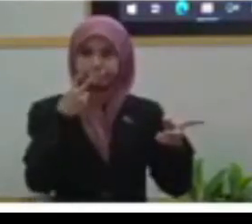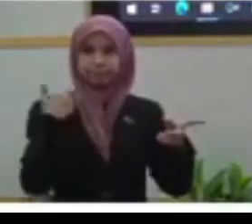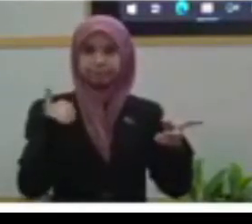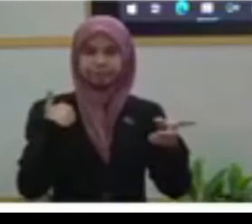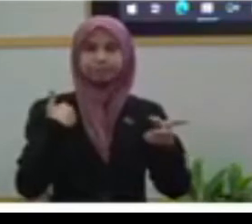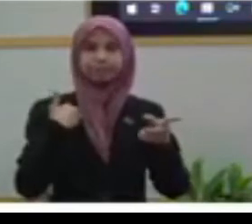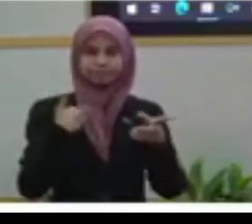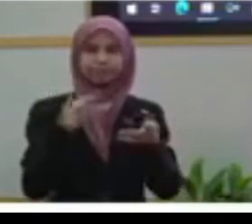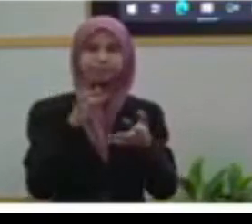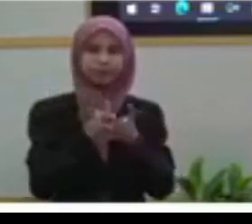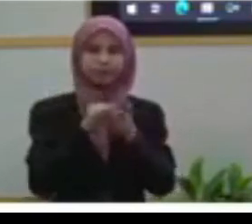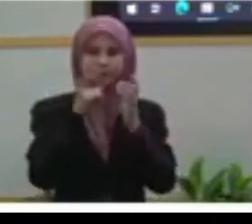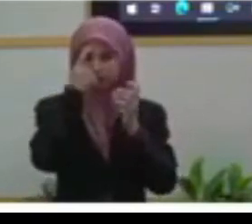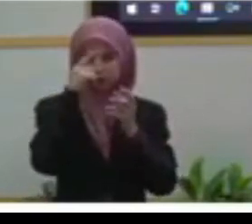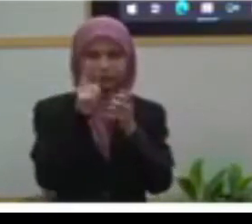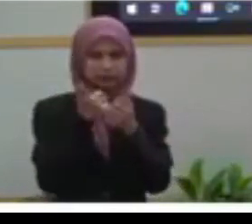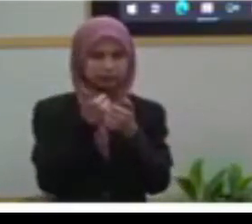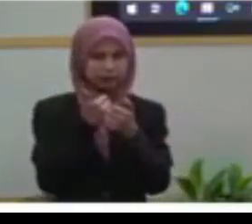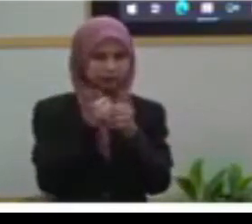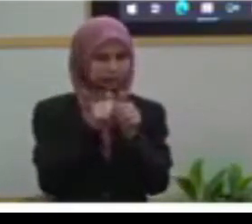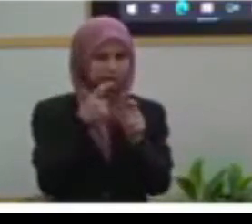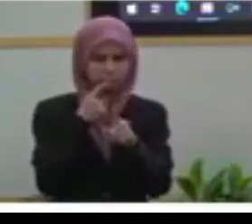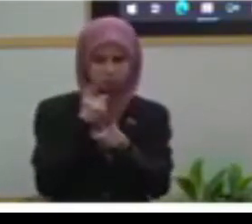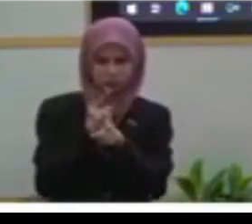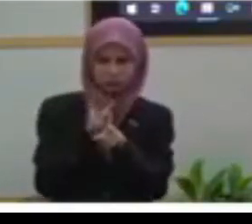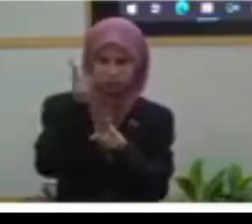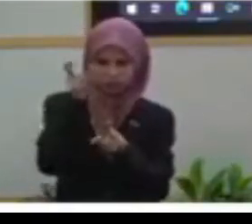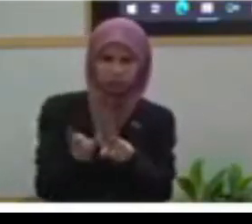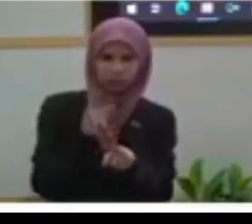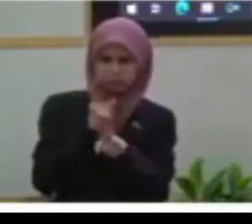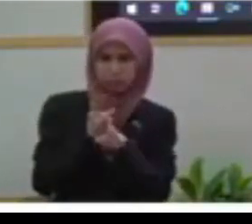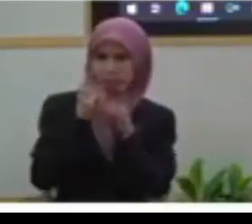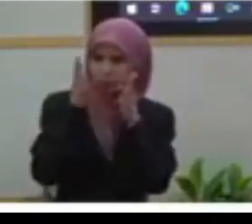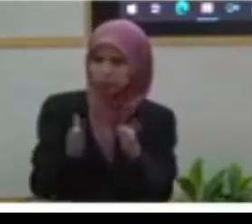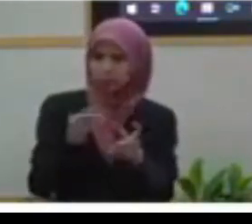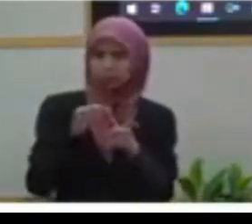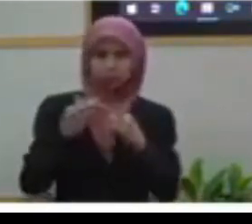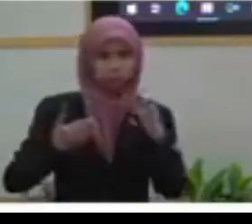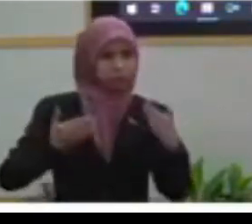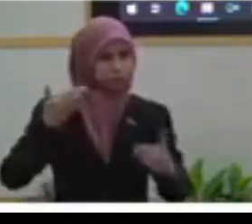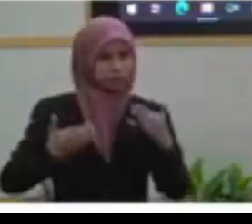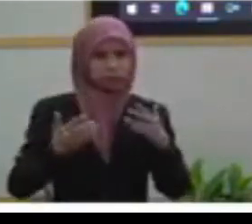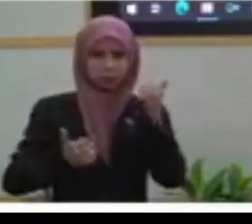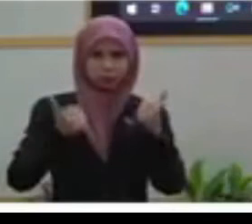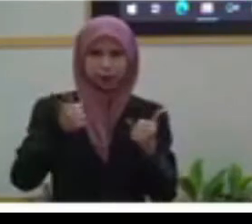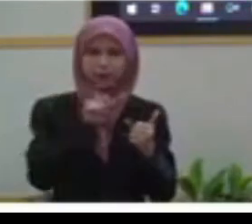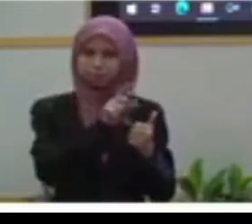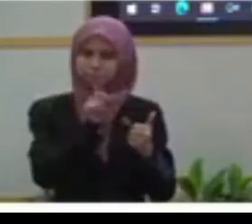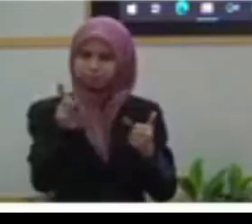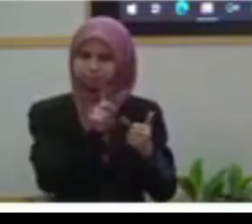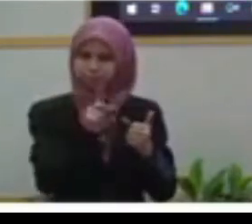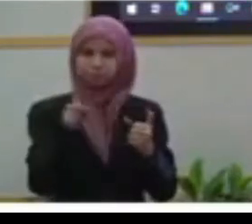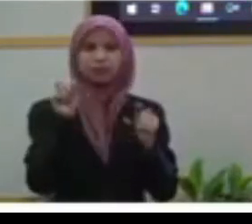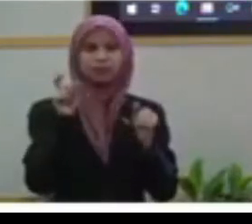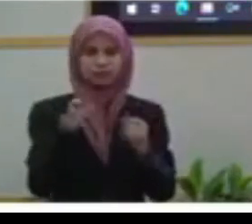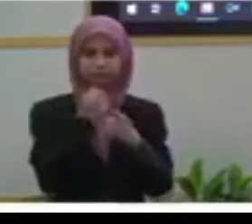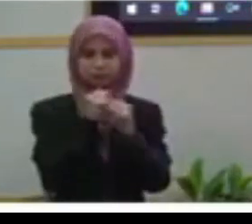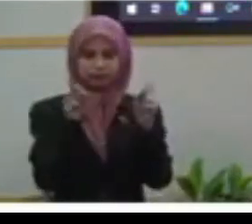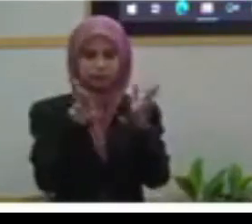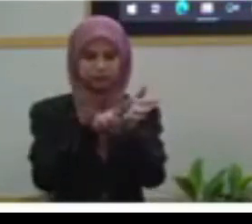yang tulis untuk mengelakkan yang mengisi ini bukan robot, ada orang mengisi adalah manusia, dan daftar. Setelah